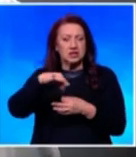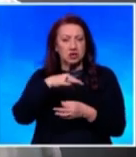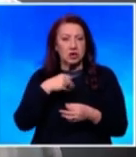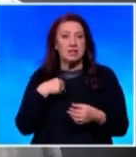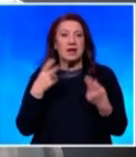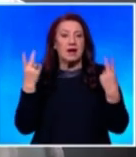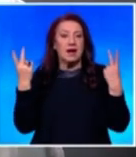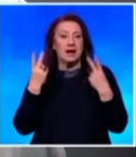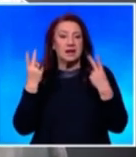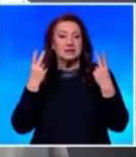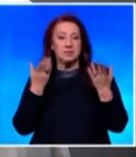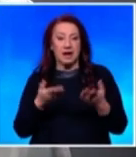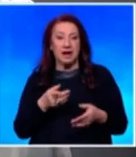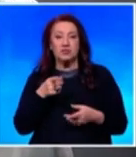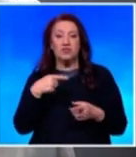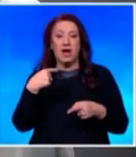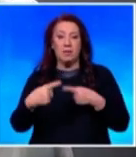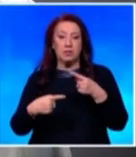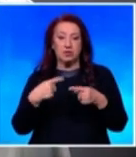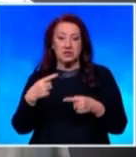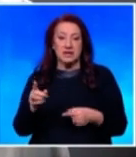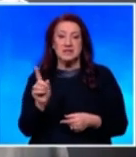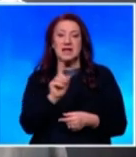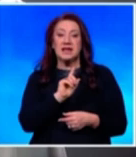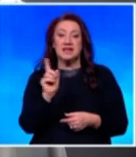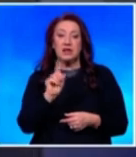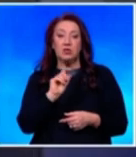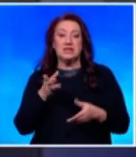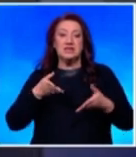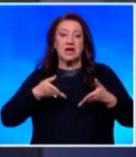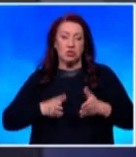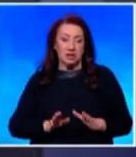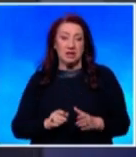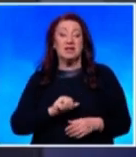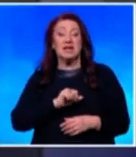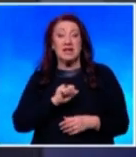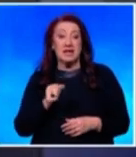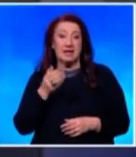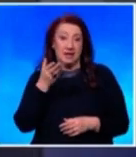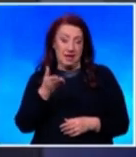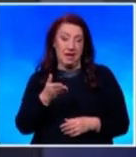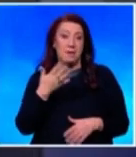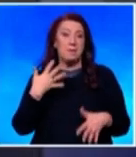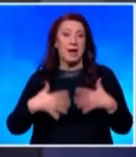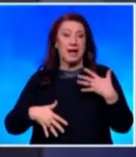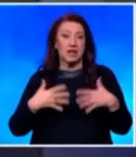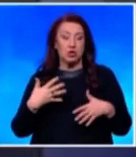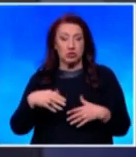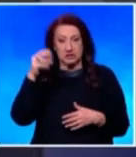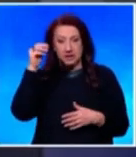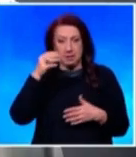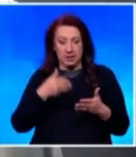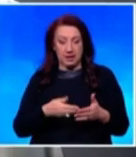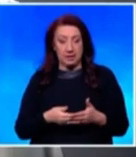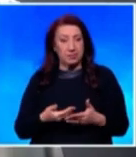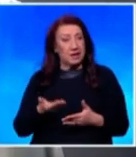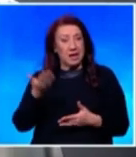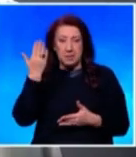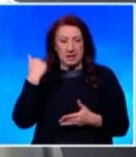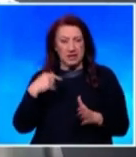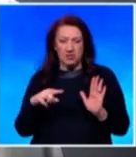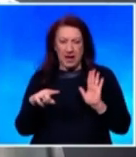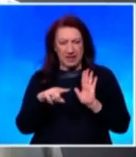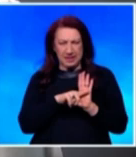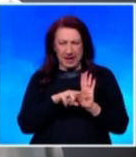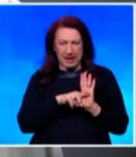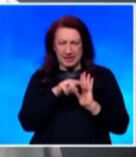е процес то никой не се се родил и македонски българи преди това бил ли си настроен негативно към българите не много